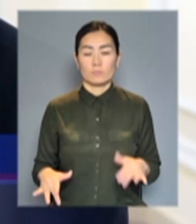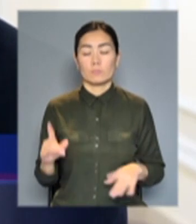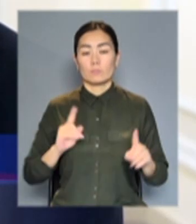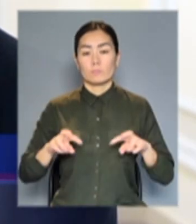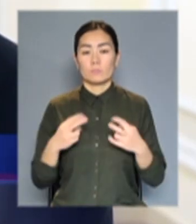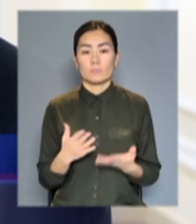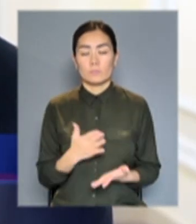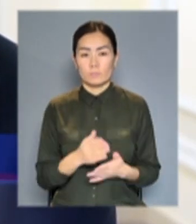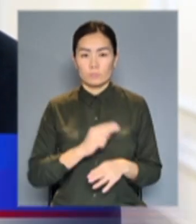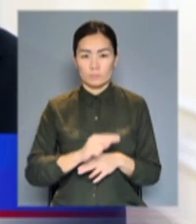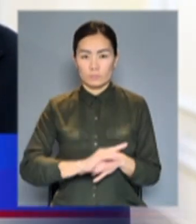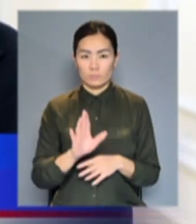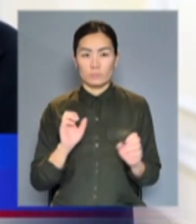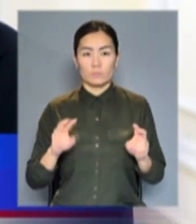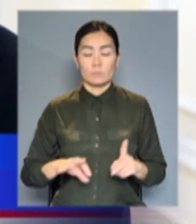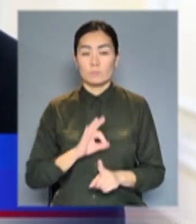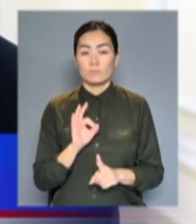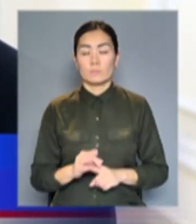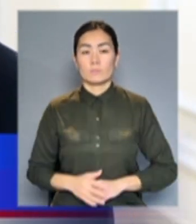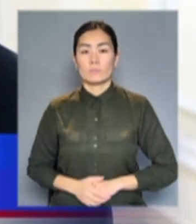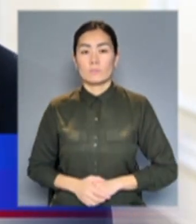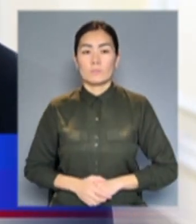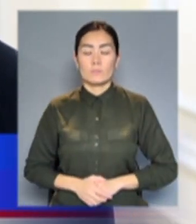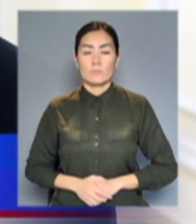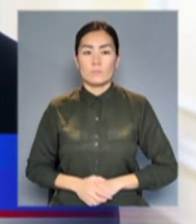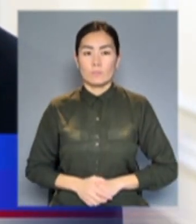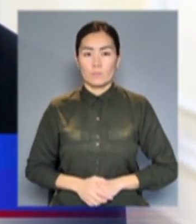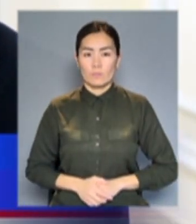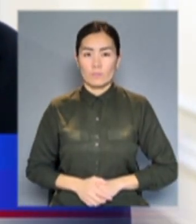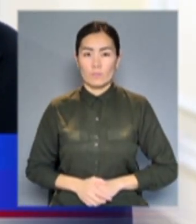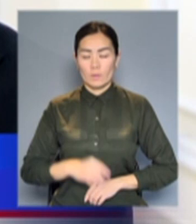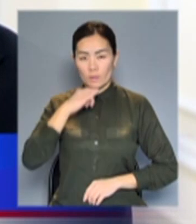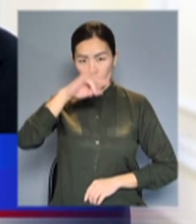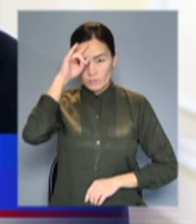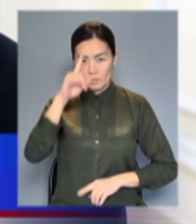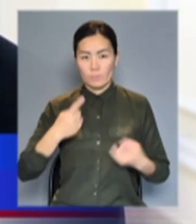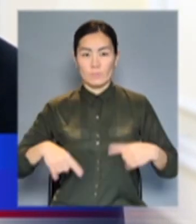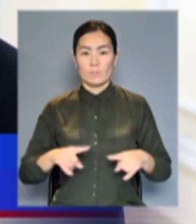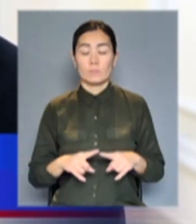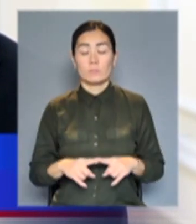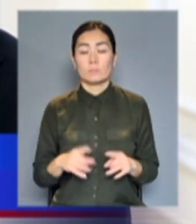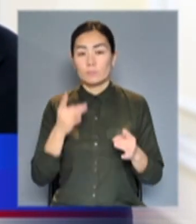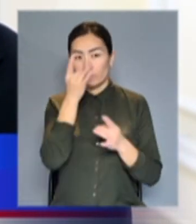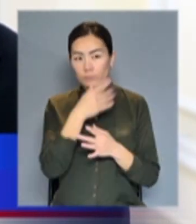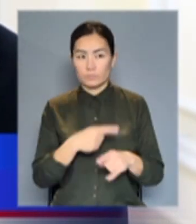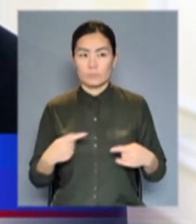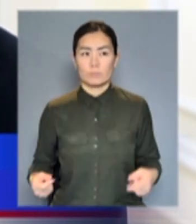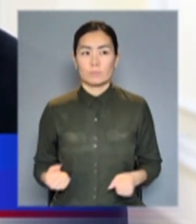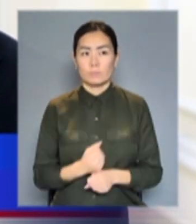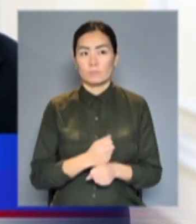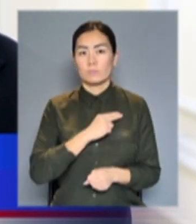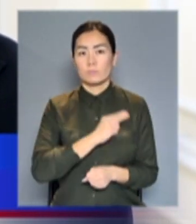Оның негізгі мақсаты осы жастар арасында діни экстремизмнің алдын алу, өзіміздің қазақтың бұрынғы байырғы болмысында бар